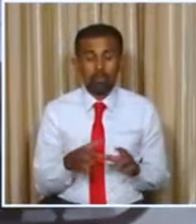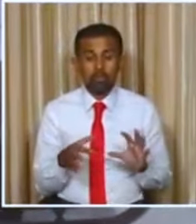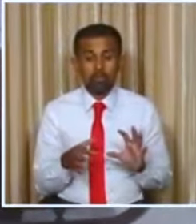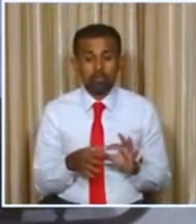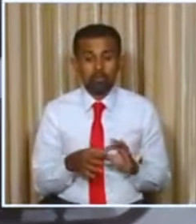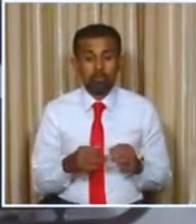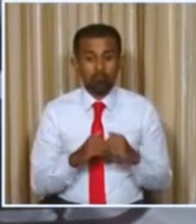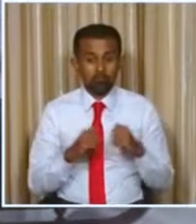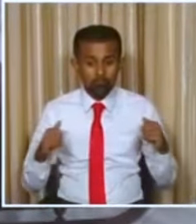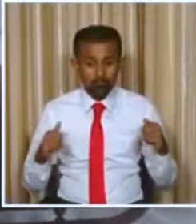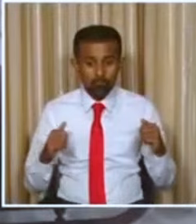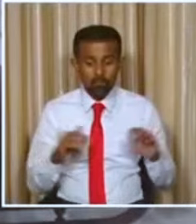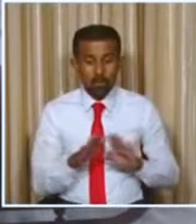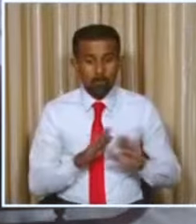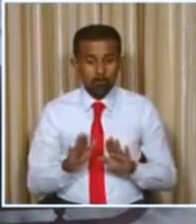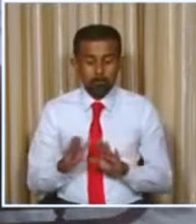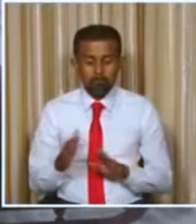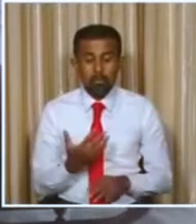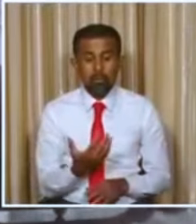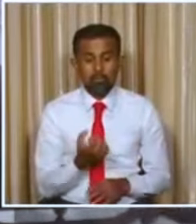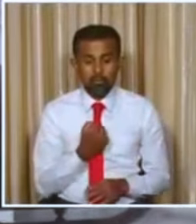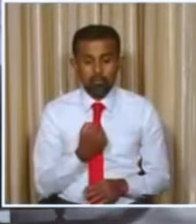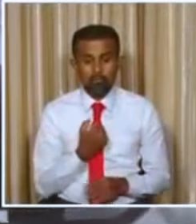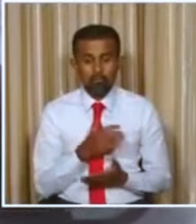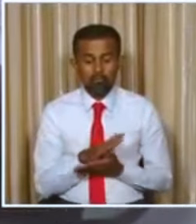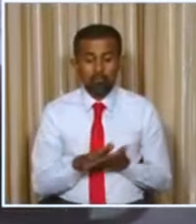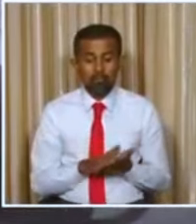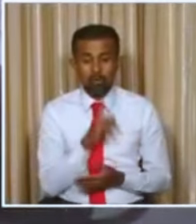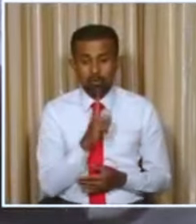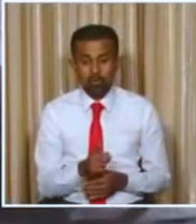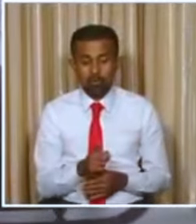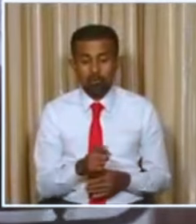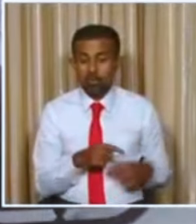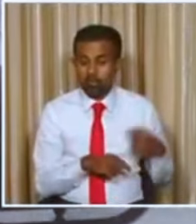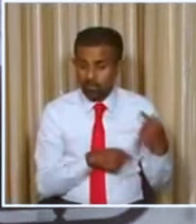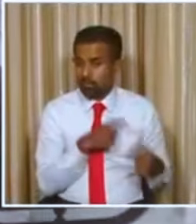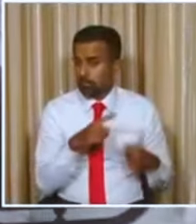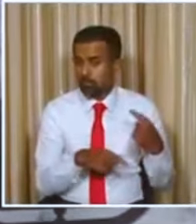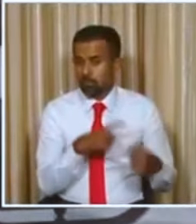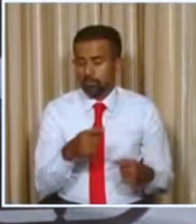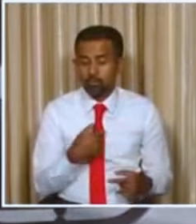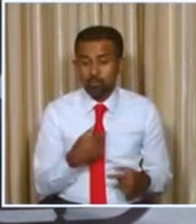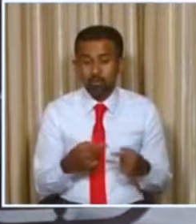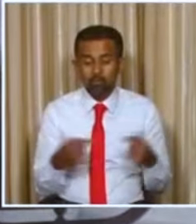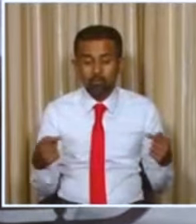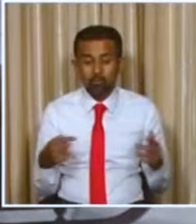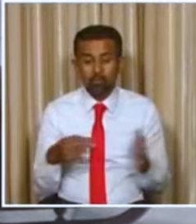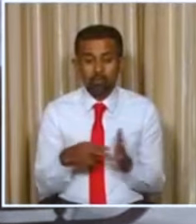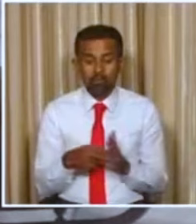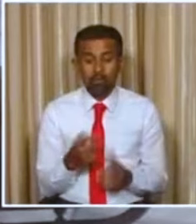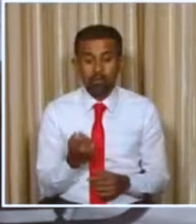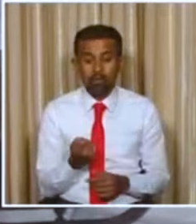முன்னதாக, இந்த தொடர்ந்தும் எங்களுடைய தேசத்திற்கு எதிரான பொருளாதார ரீதியான ஒடுக்குமுறைகள் தீவிரமடைந்து கொண்டிருக்கிறது.